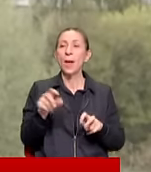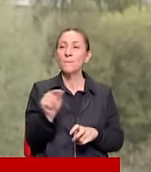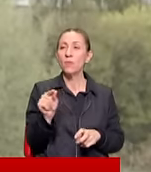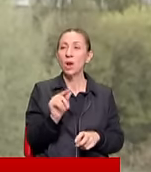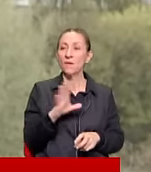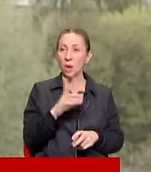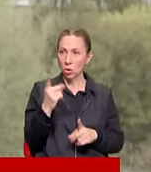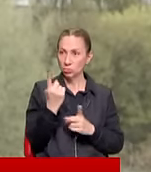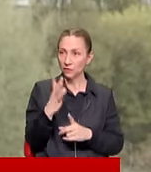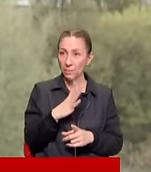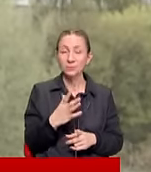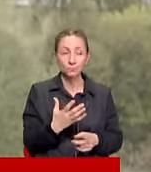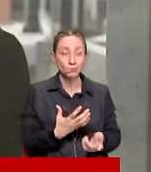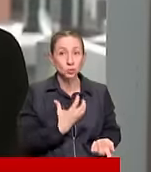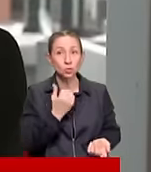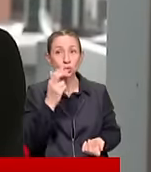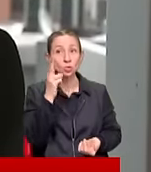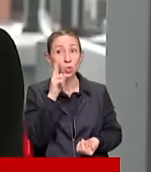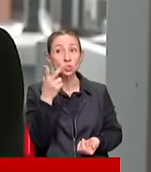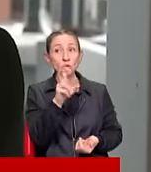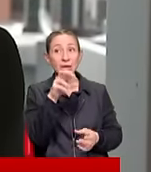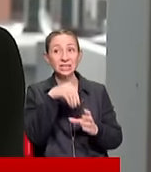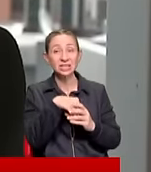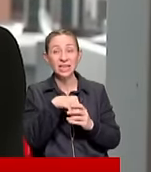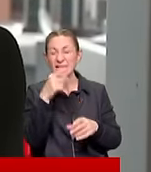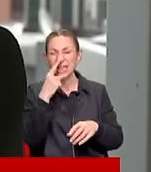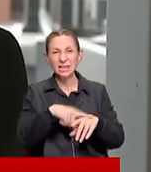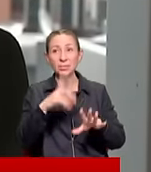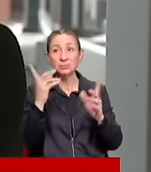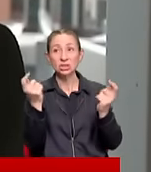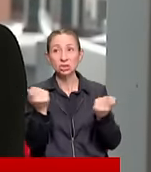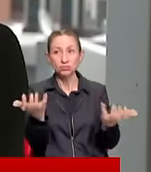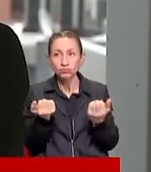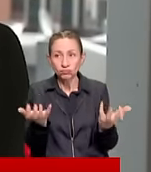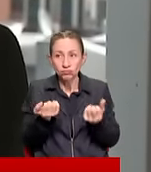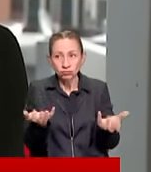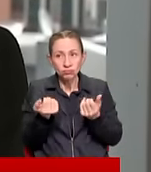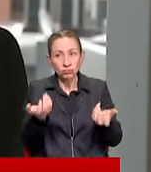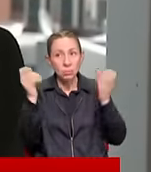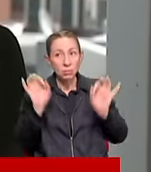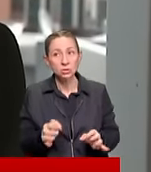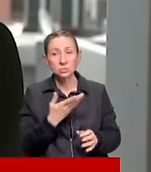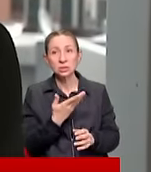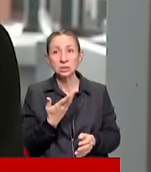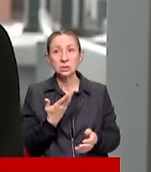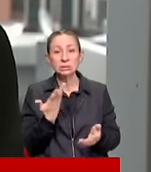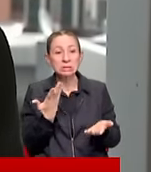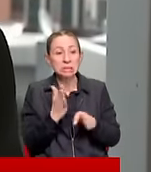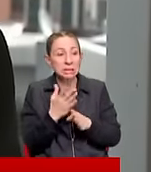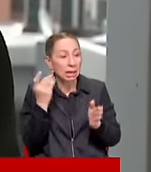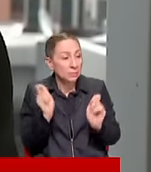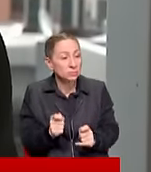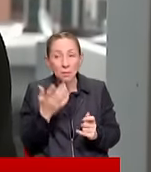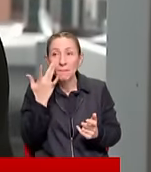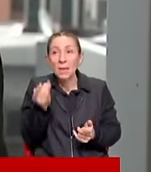durumla karşılaştınız mı? Ya maalesef son 3 ay içerisinde inanılmaz bir personel alımı olmuş. Ne adına yapılmış belli